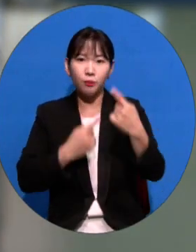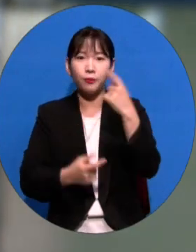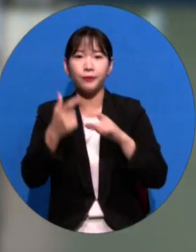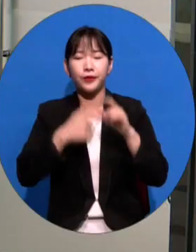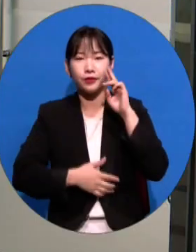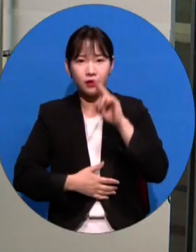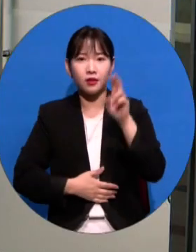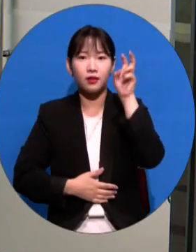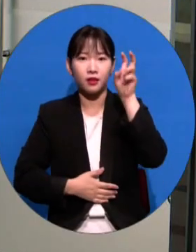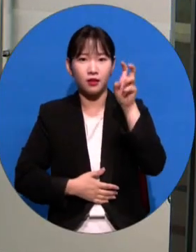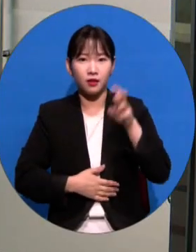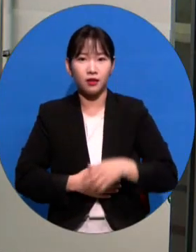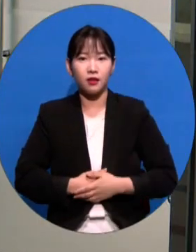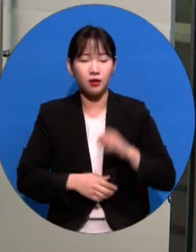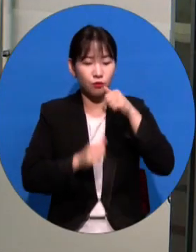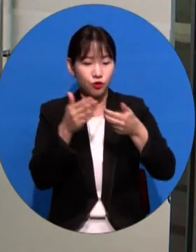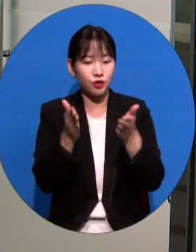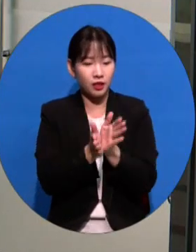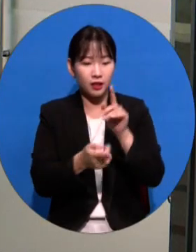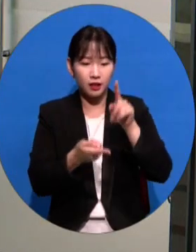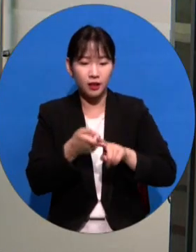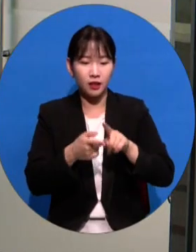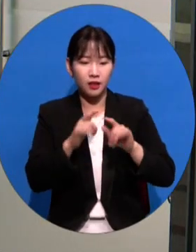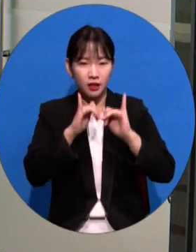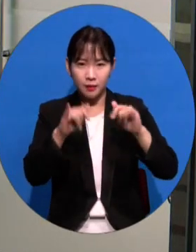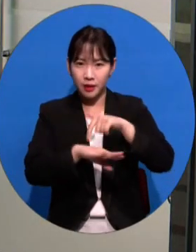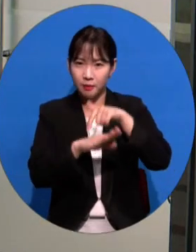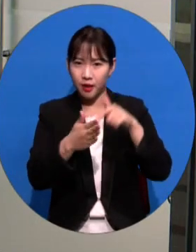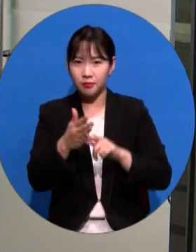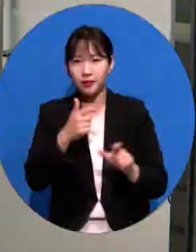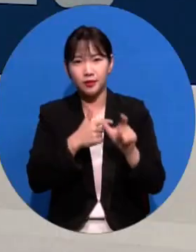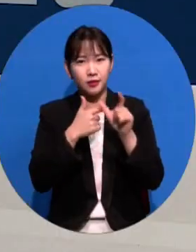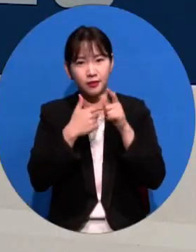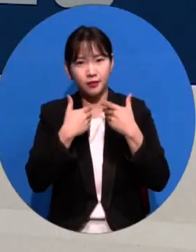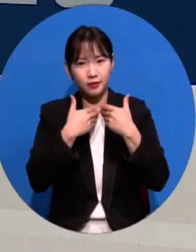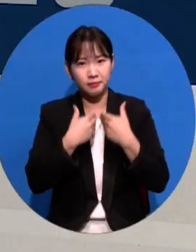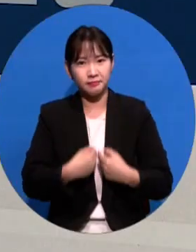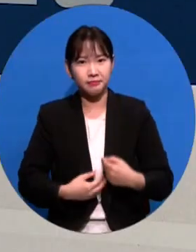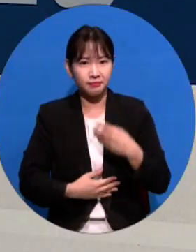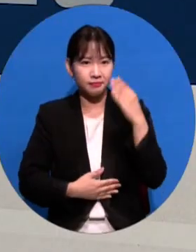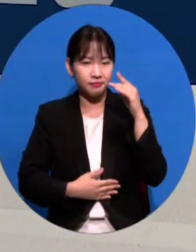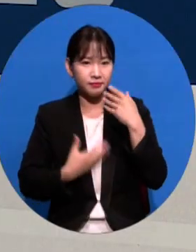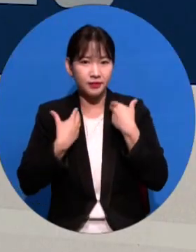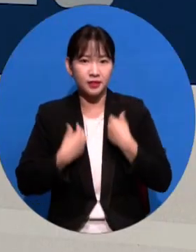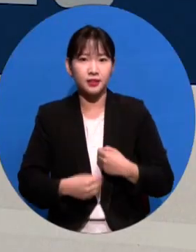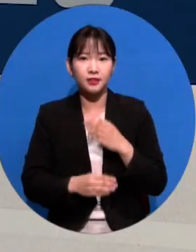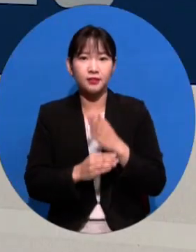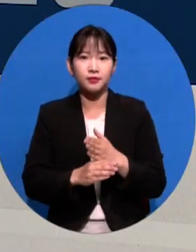상황 민주당을 향한 여론은 날로 싸늘해 지고 있습니다 mbc 뉴스 양예승 입니다